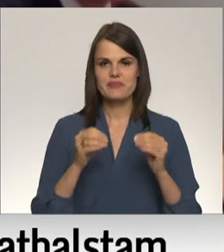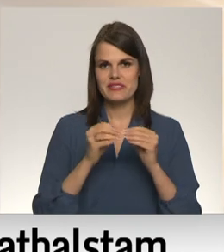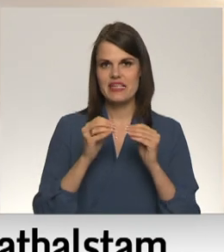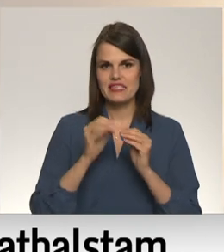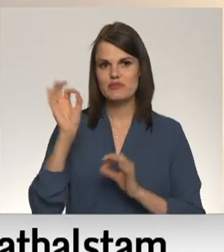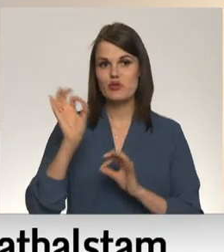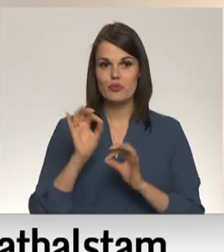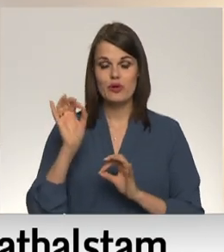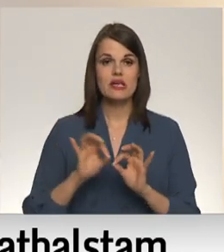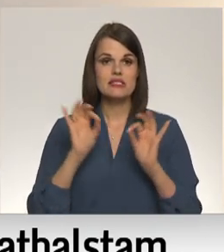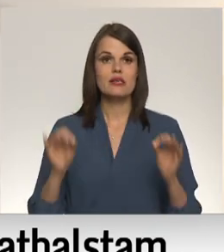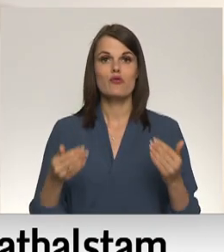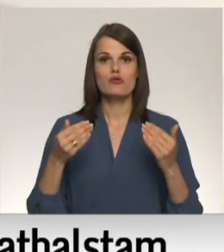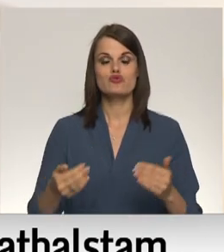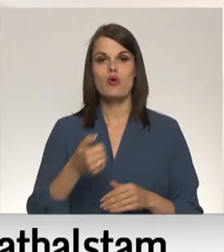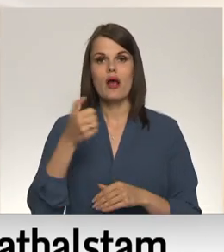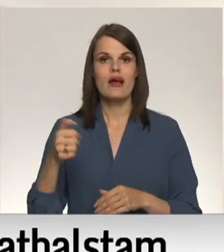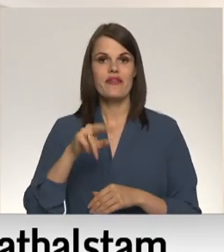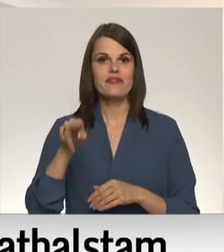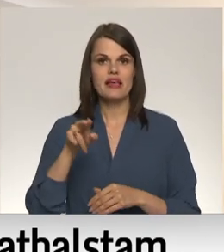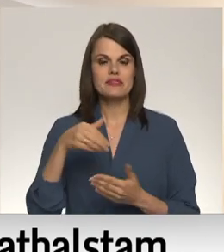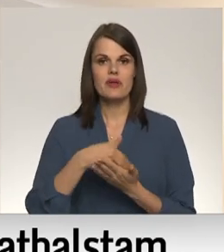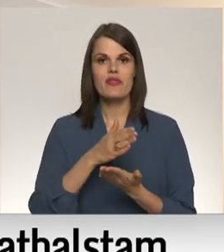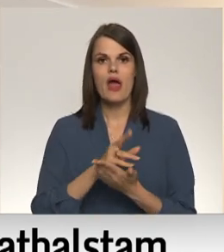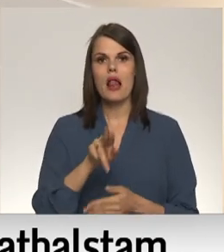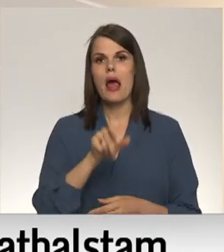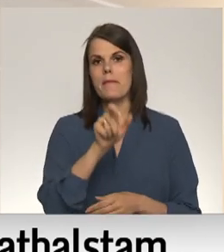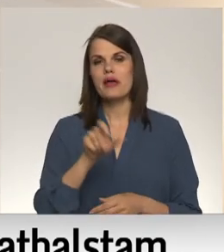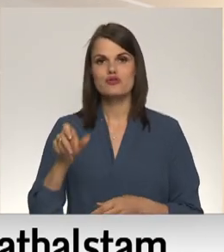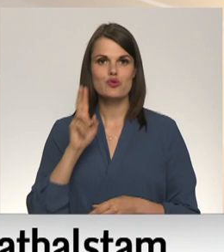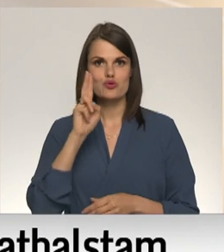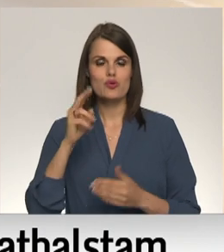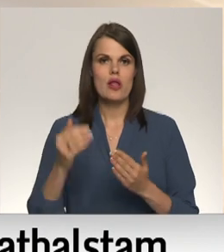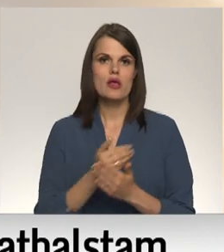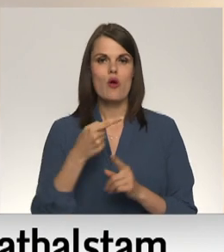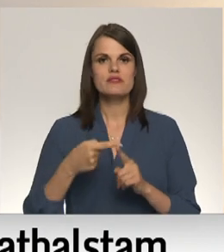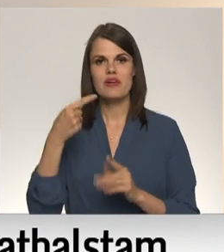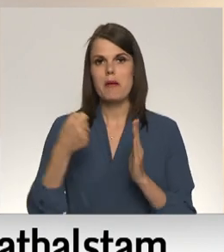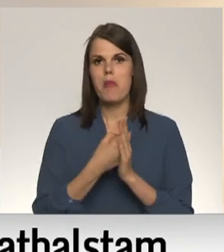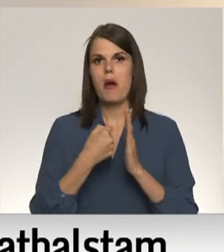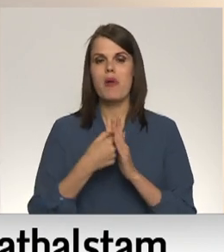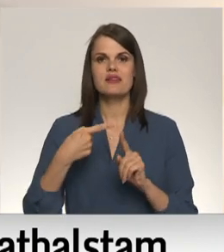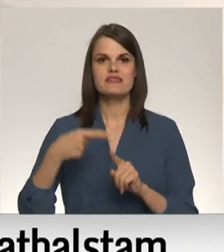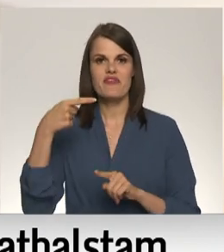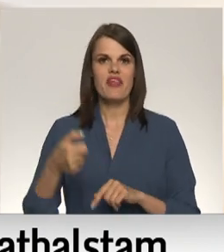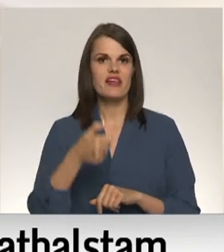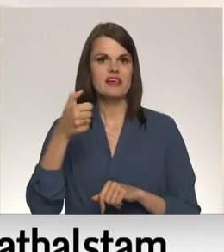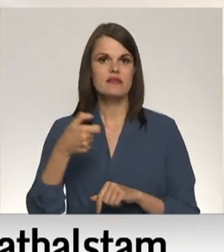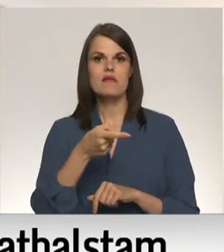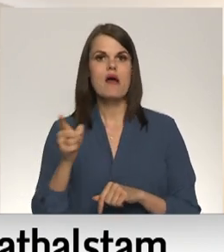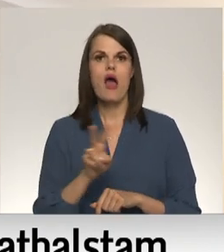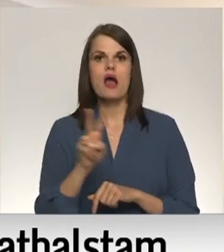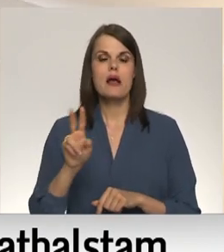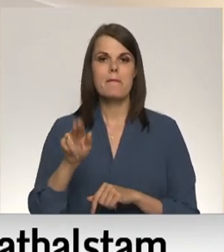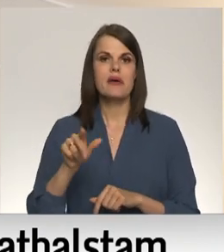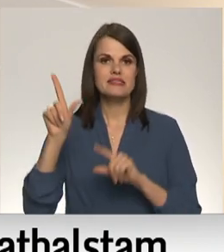apmērā. Sākot no šā gada decembra daļai pensionāri tiek solīts arī jauns vienreizais pabalsts reizi gadā. Tiem, kuriem pensija ir mazāka